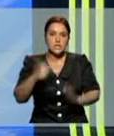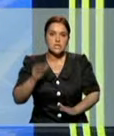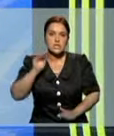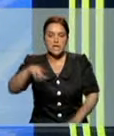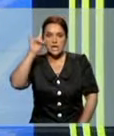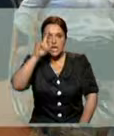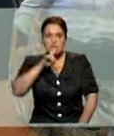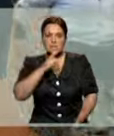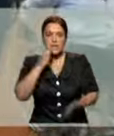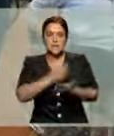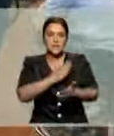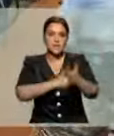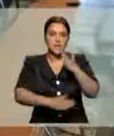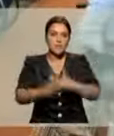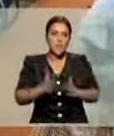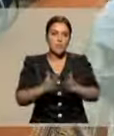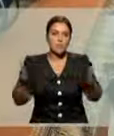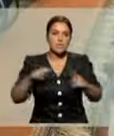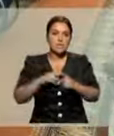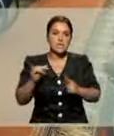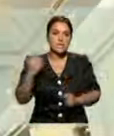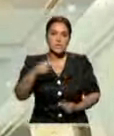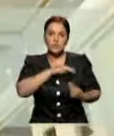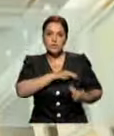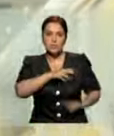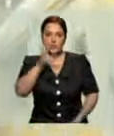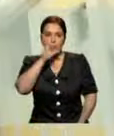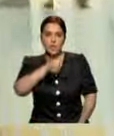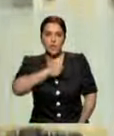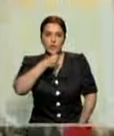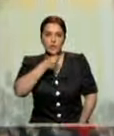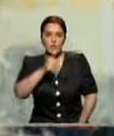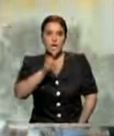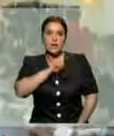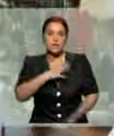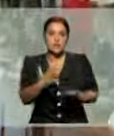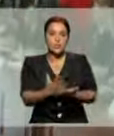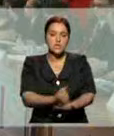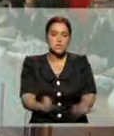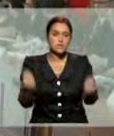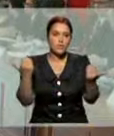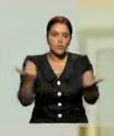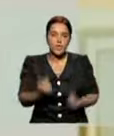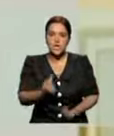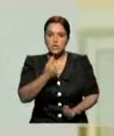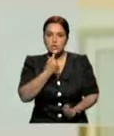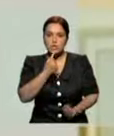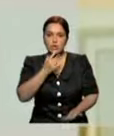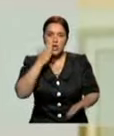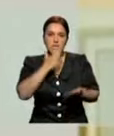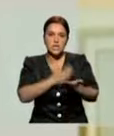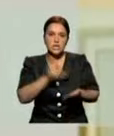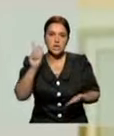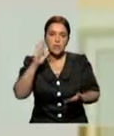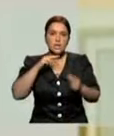тысяч казахстанцев имеют инвалидности. И хотя больше половины из них трудоспособного возраста, работу найти сегодня могут лишь